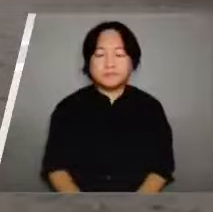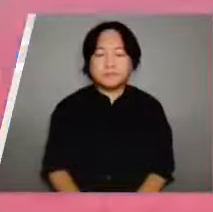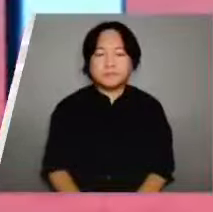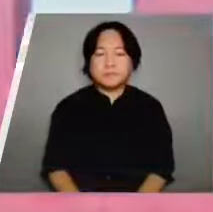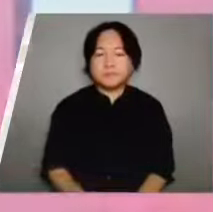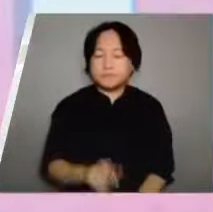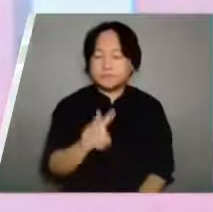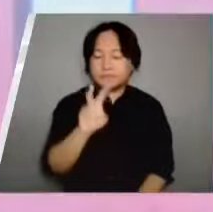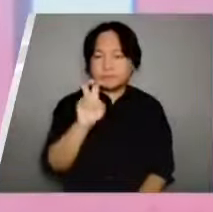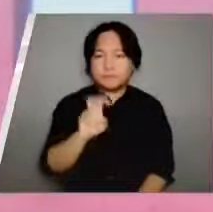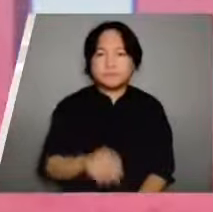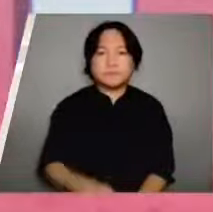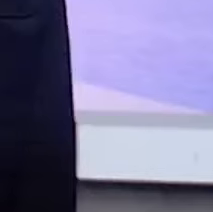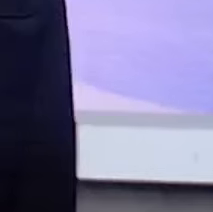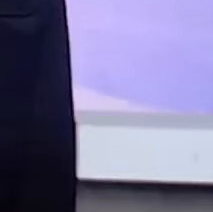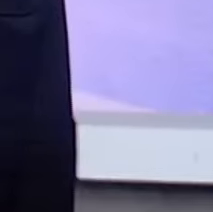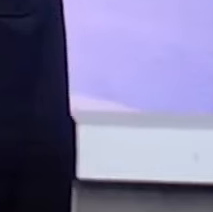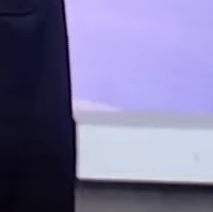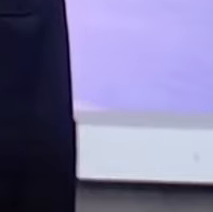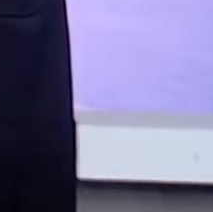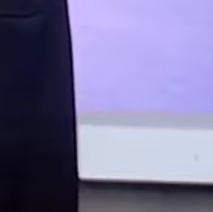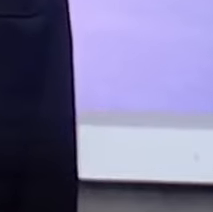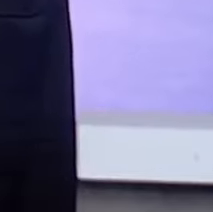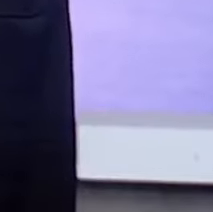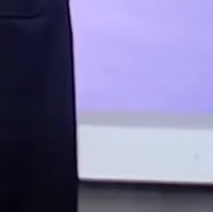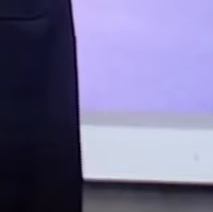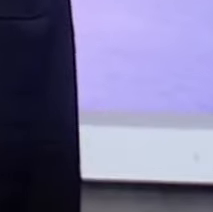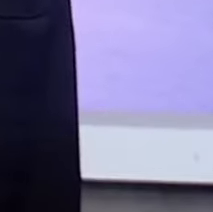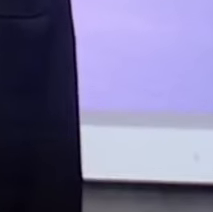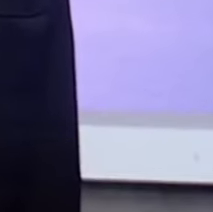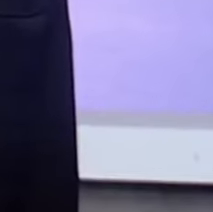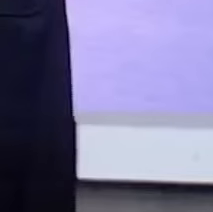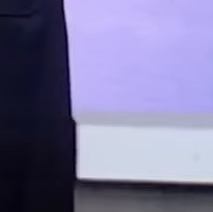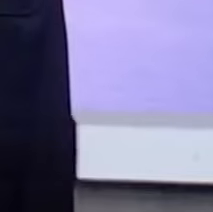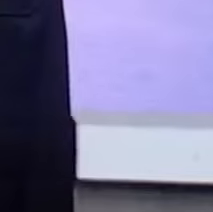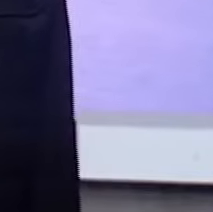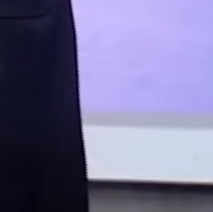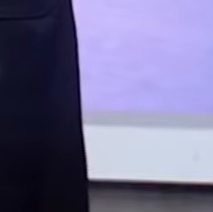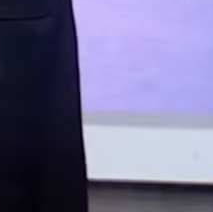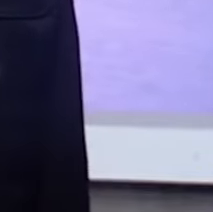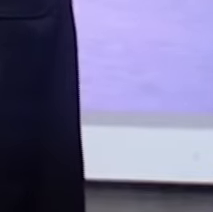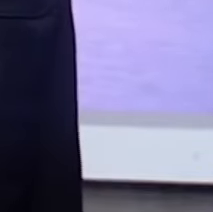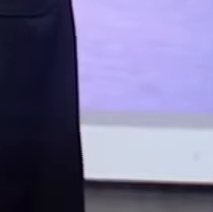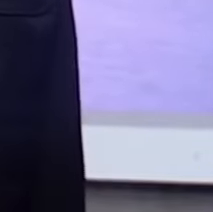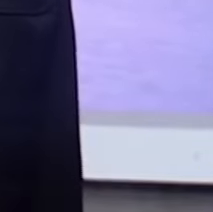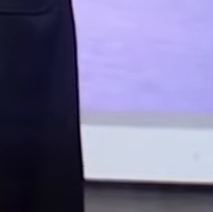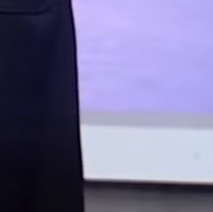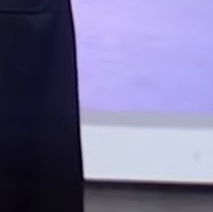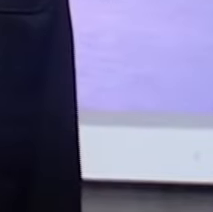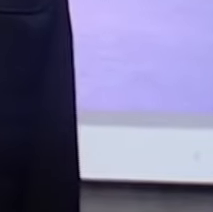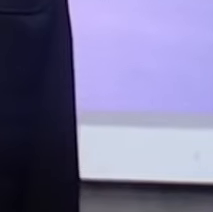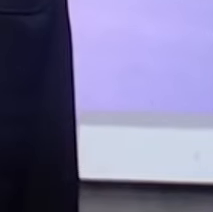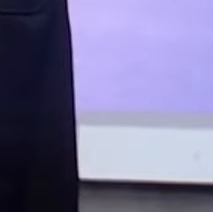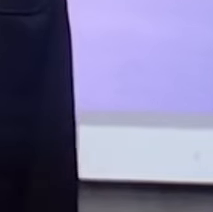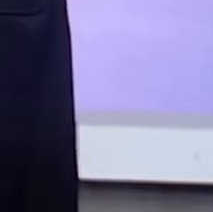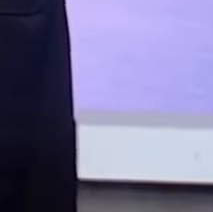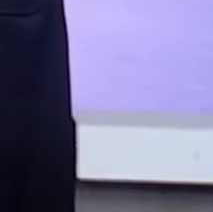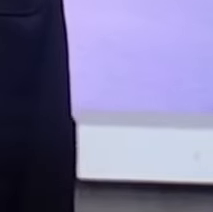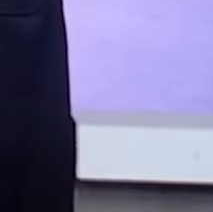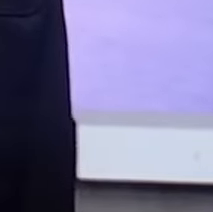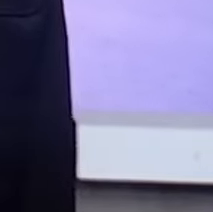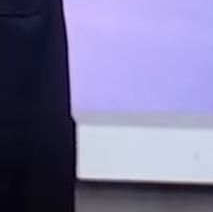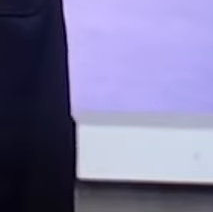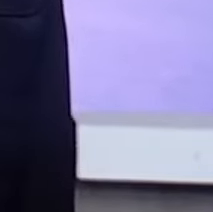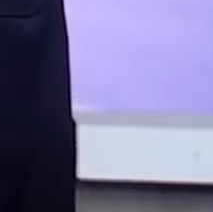ang inyong saksi. Mga kapuso, sama-sama tayo maging saksi. Mag-subscribe sa GMA Integrated News